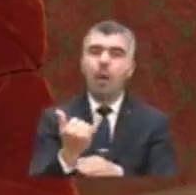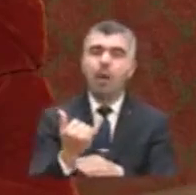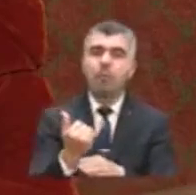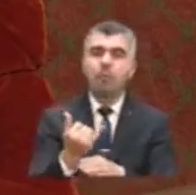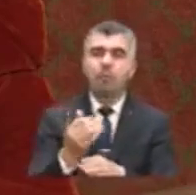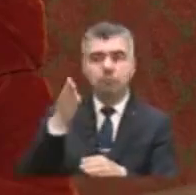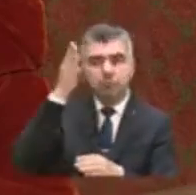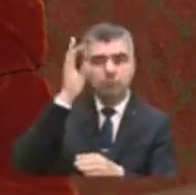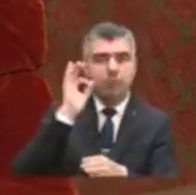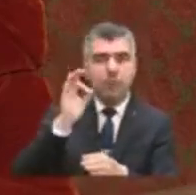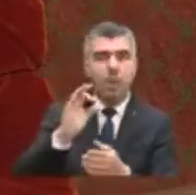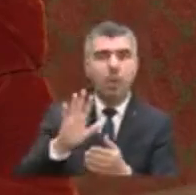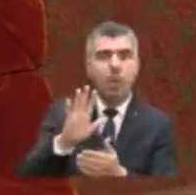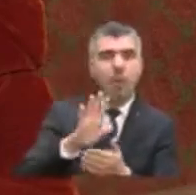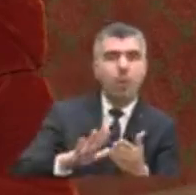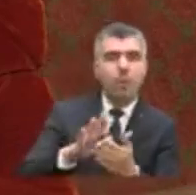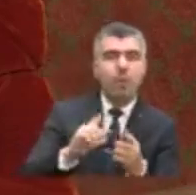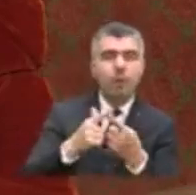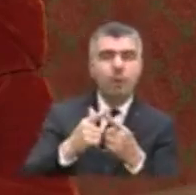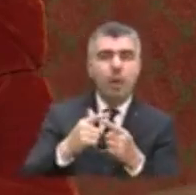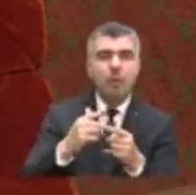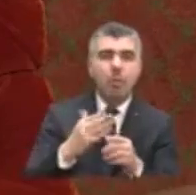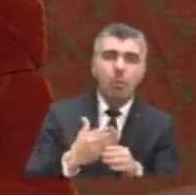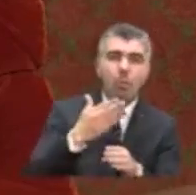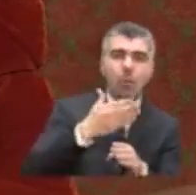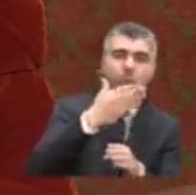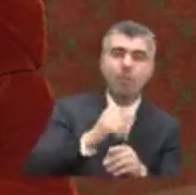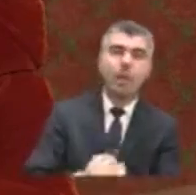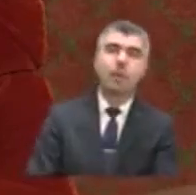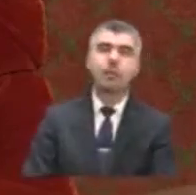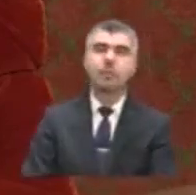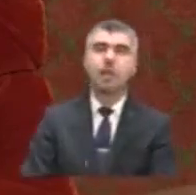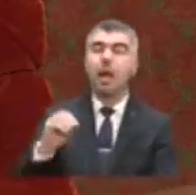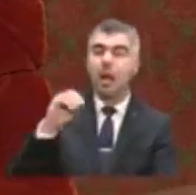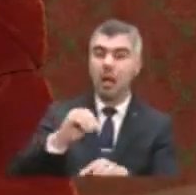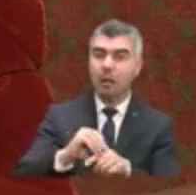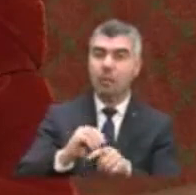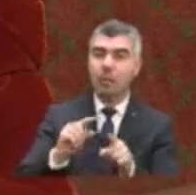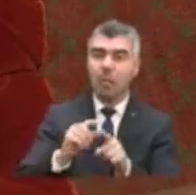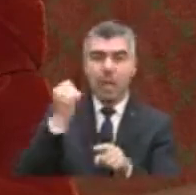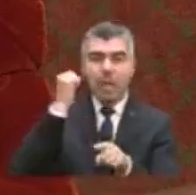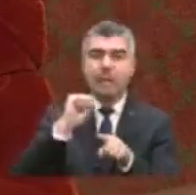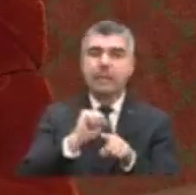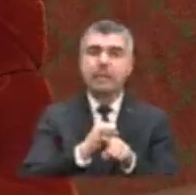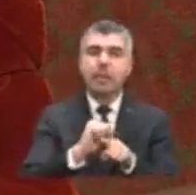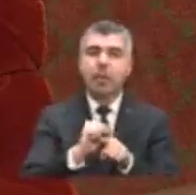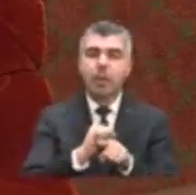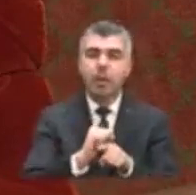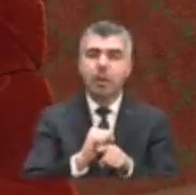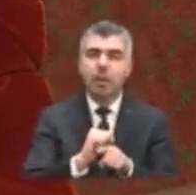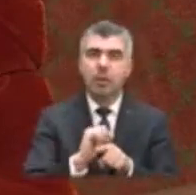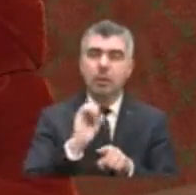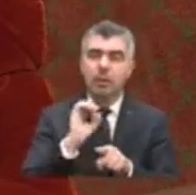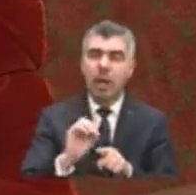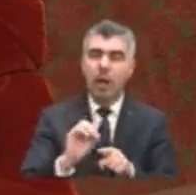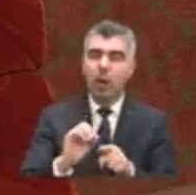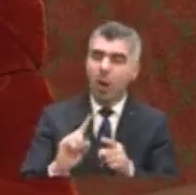الخبره على المدى البعيد، وتساعد ايضا في استثمار في التكوين لا الاساسي